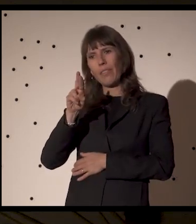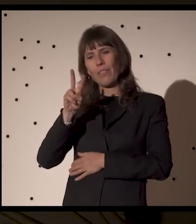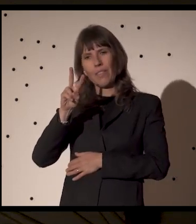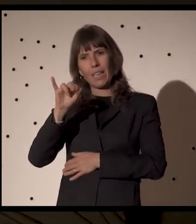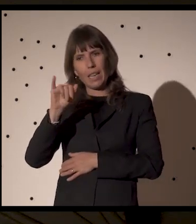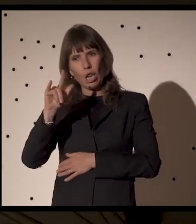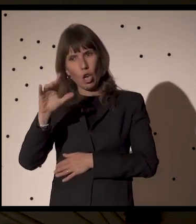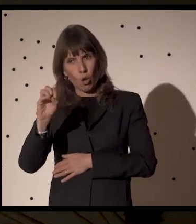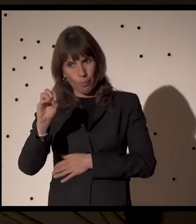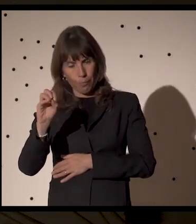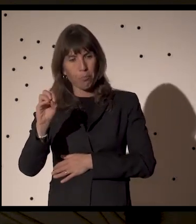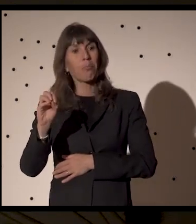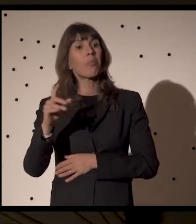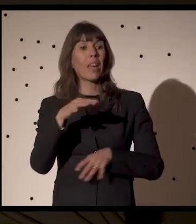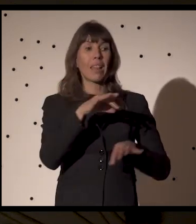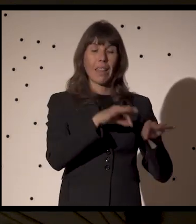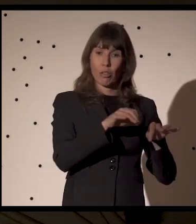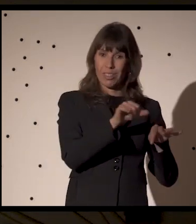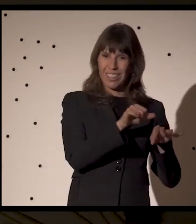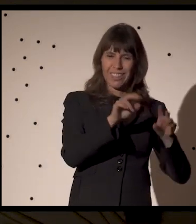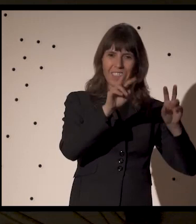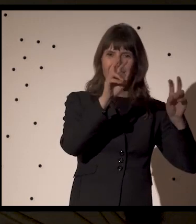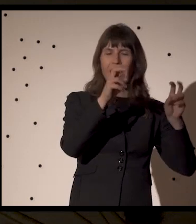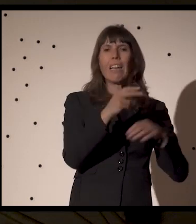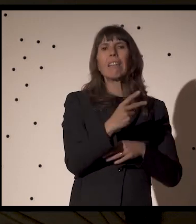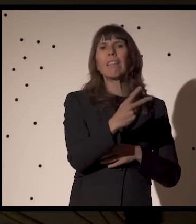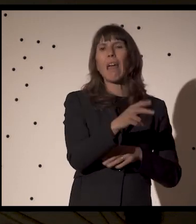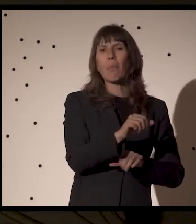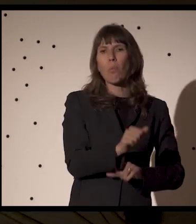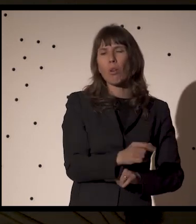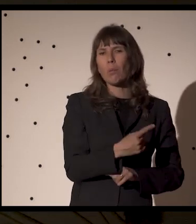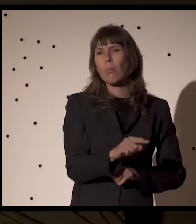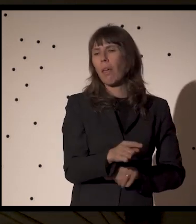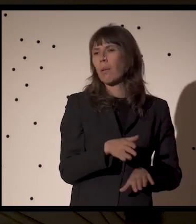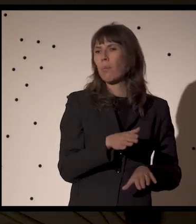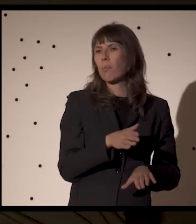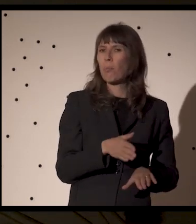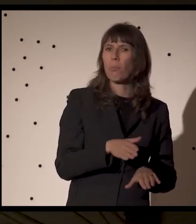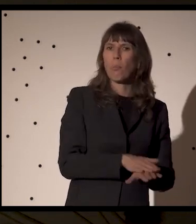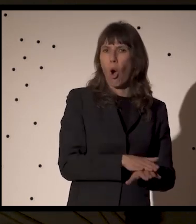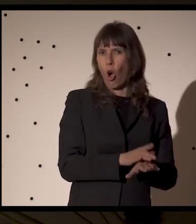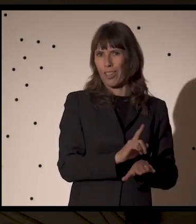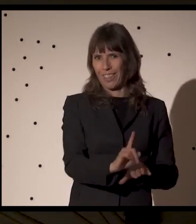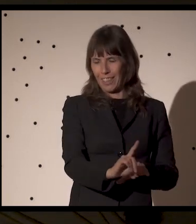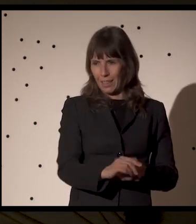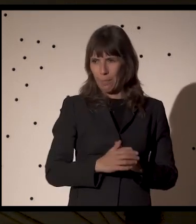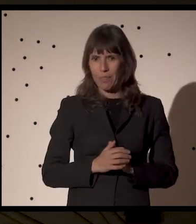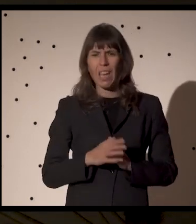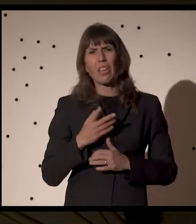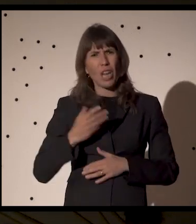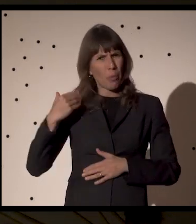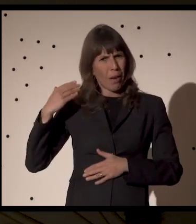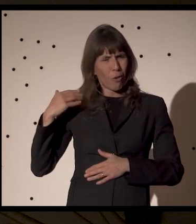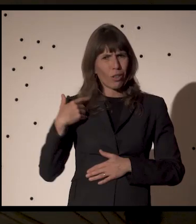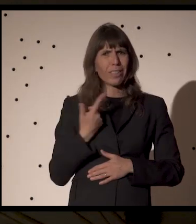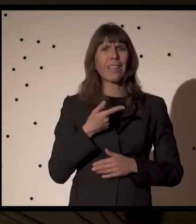al teatro strehler tre modi per non morire tre modi per non morire era già stato presentato la scorsa stagione al Teatro Studio in una